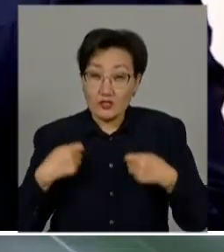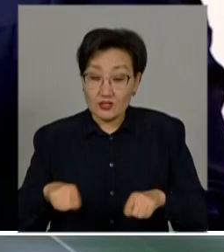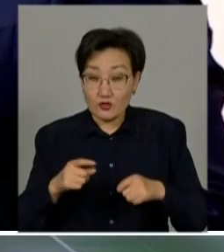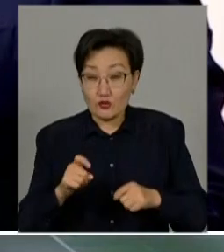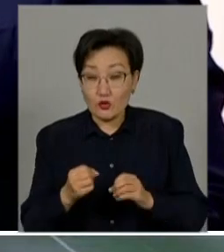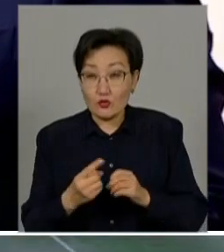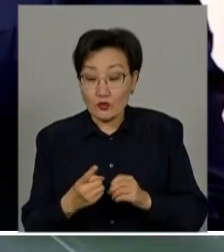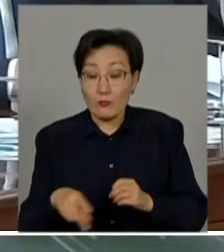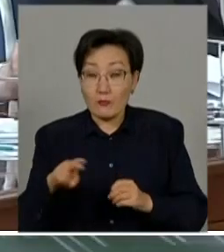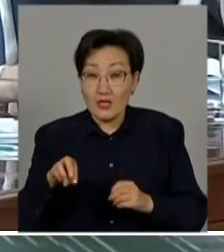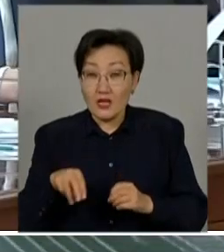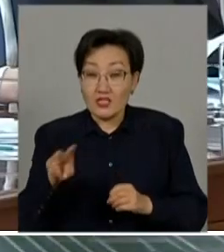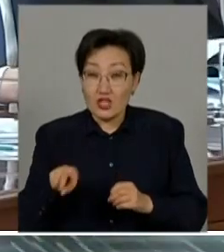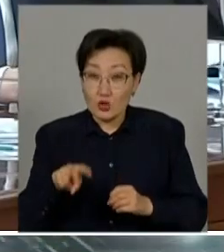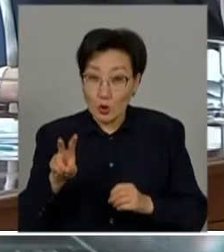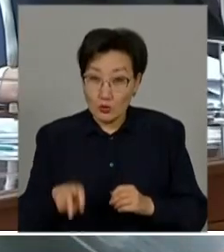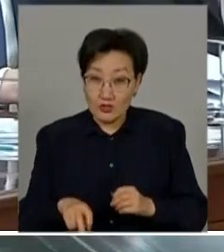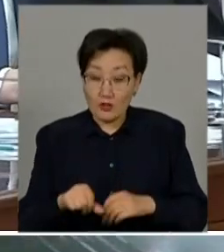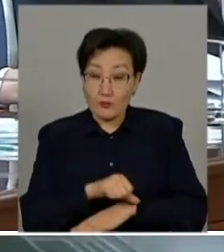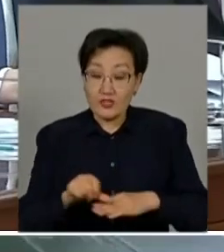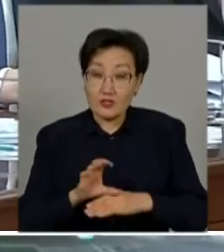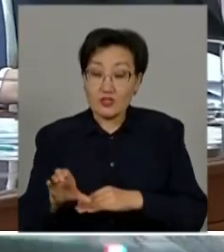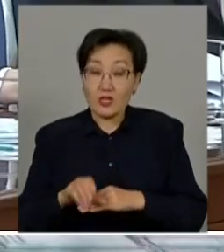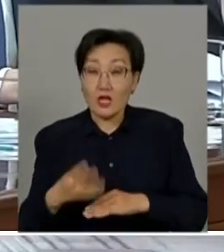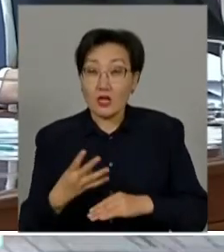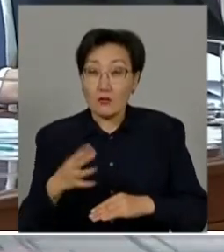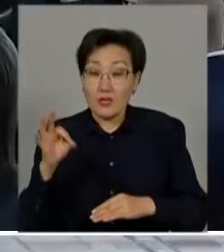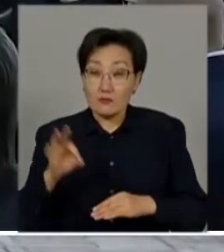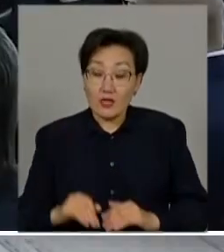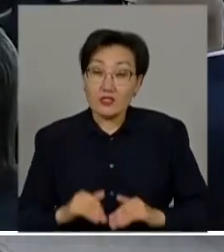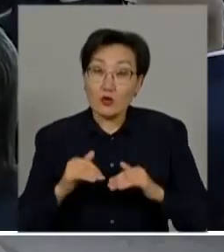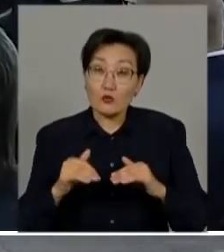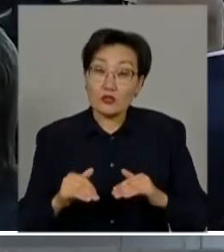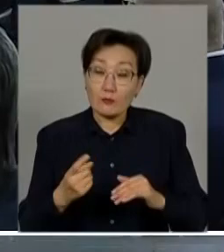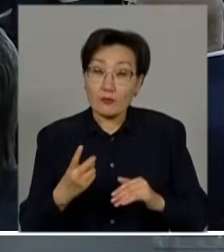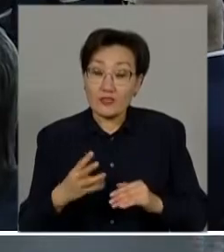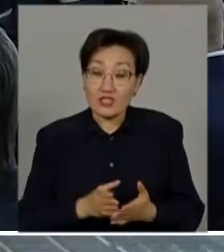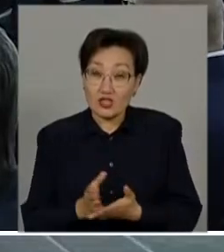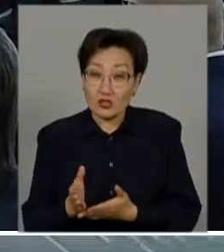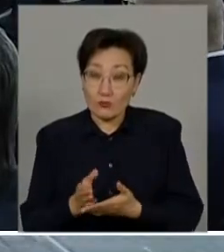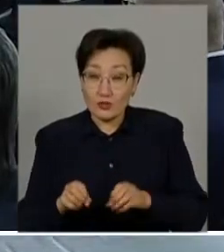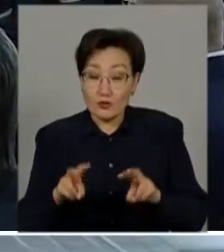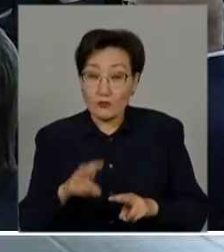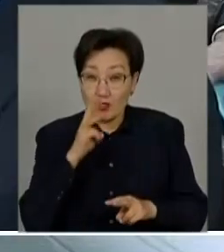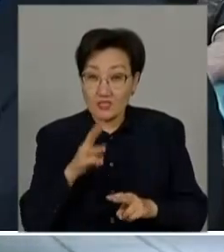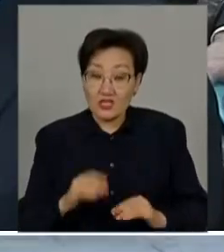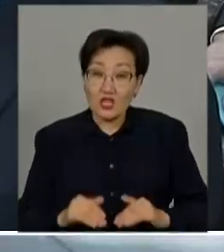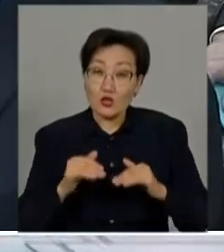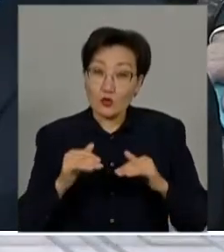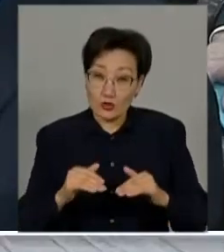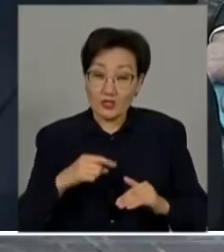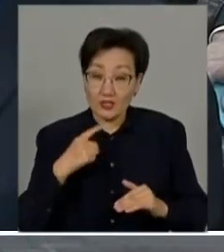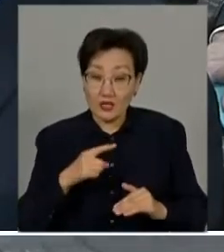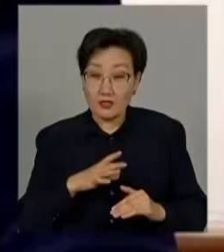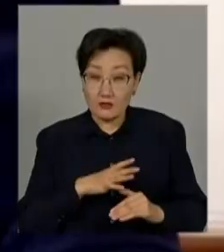111 миллиард долларды құрапты. Экспорт 45%-ға өскен екен. Бірнеше сала мамандарының айлығы көтерілгенде